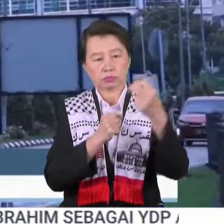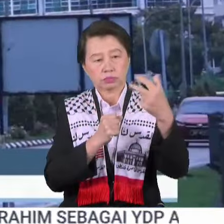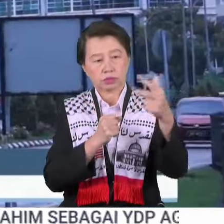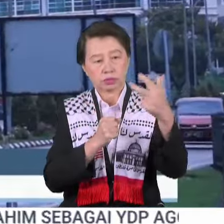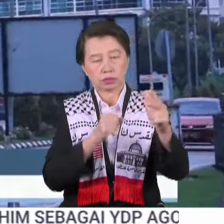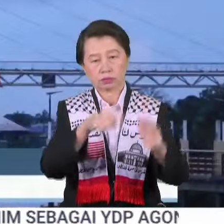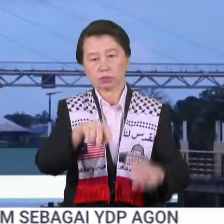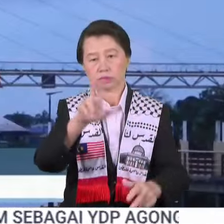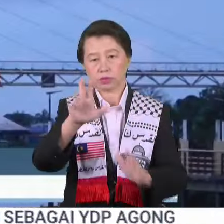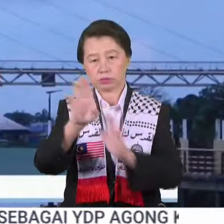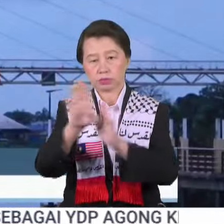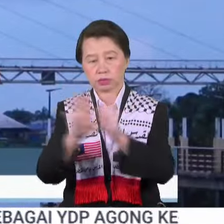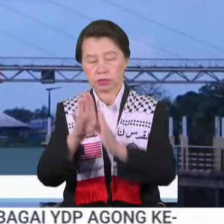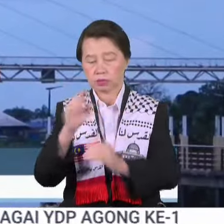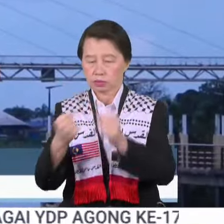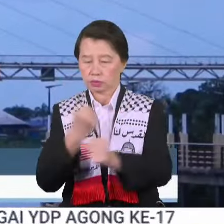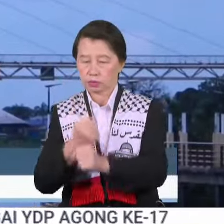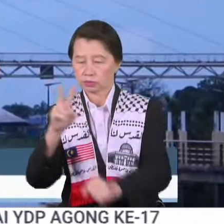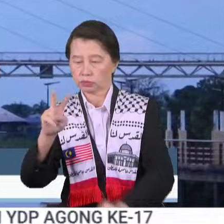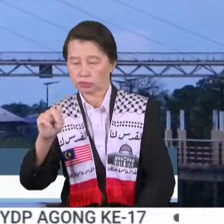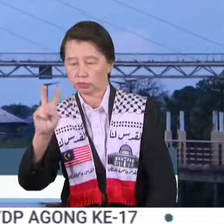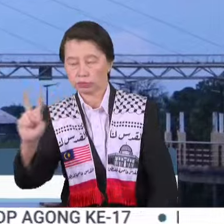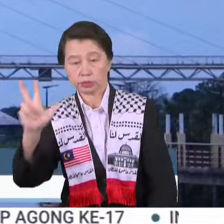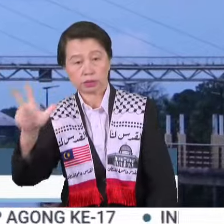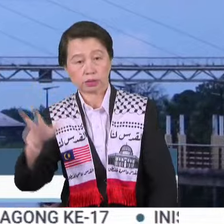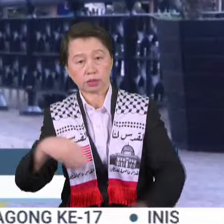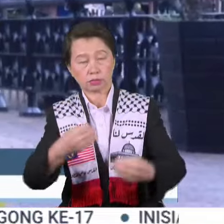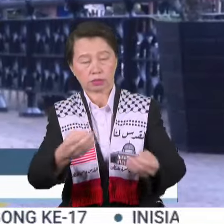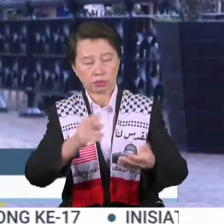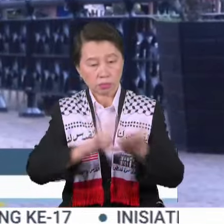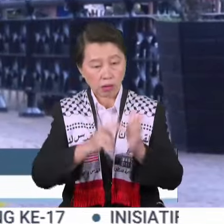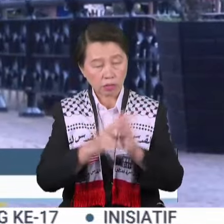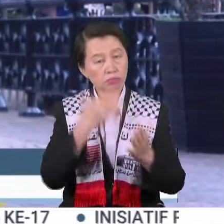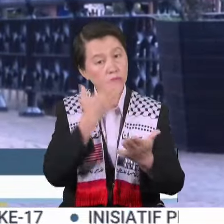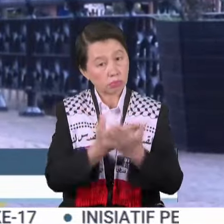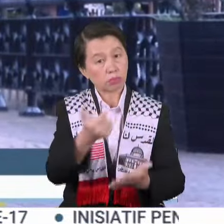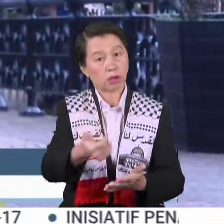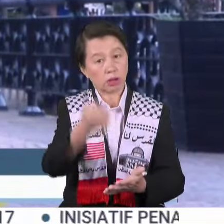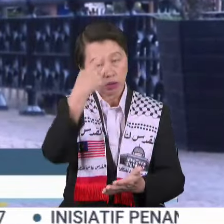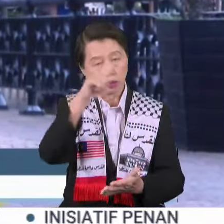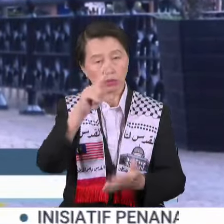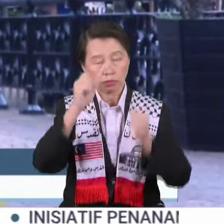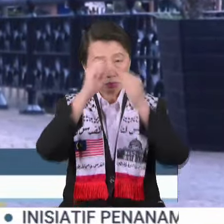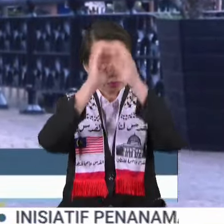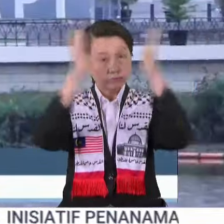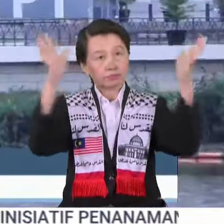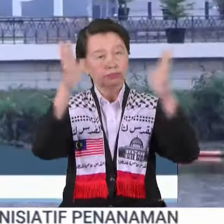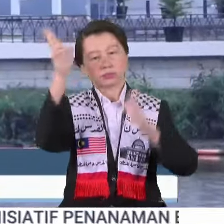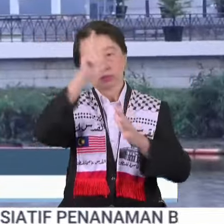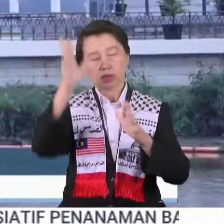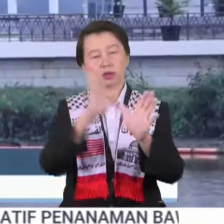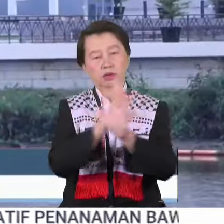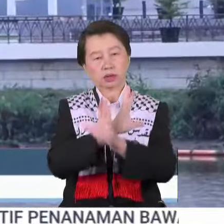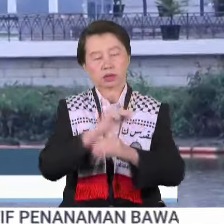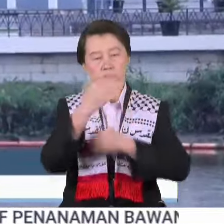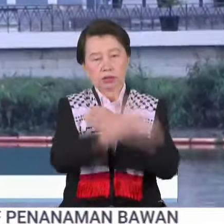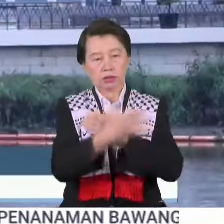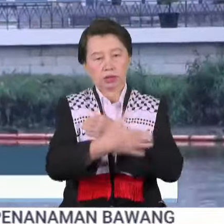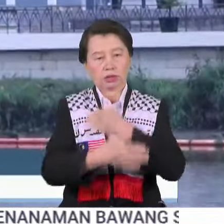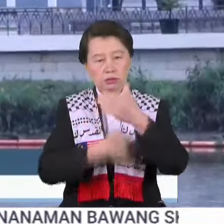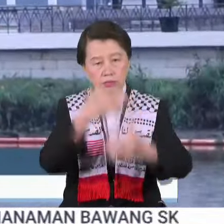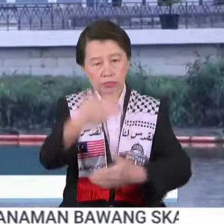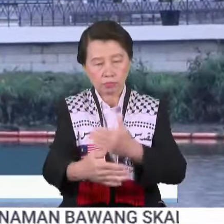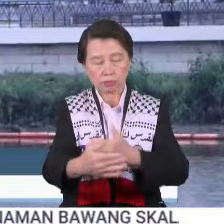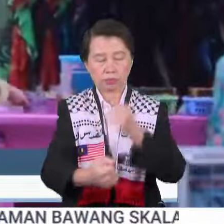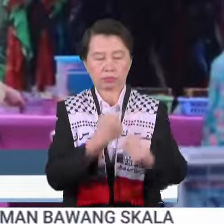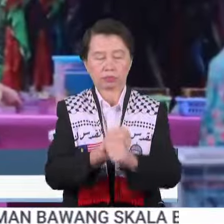bilion pada tahun 2023 lepas memberikan petanda baik kepada aspirasi kerajaan Sarawak sebagai negeri maju pada